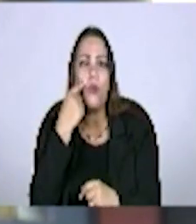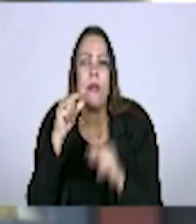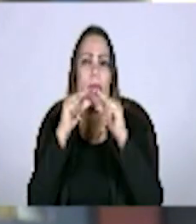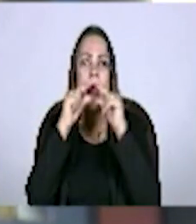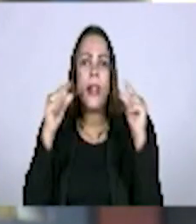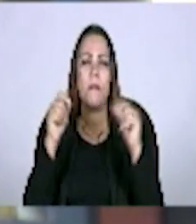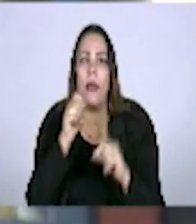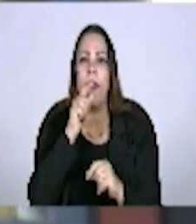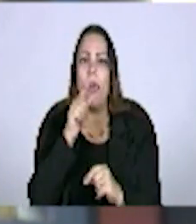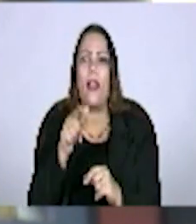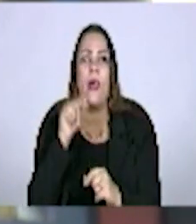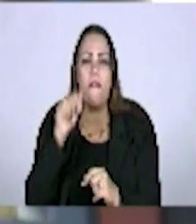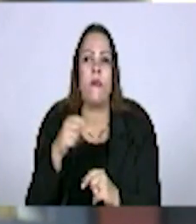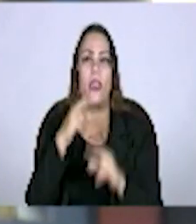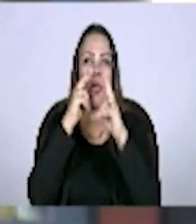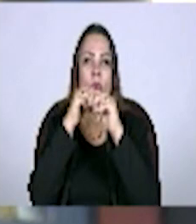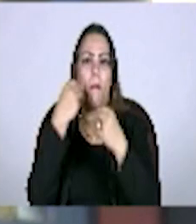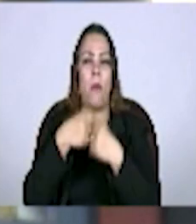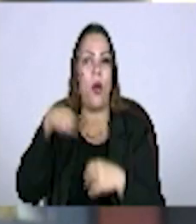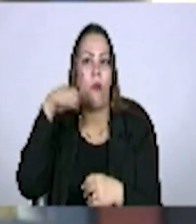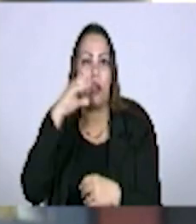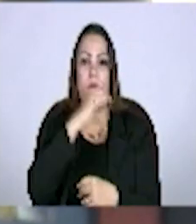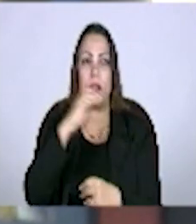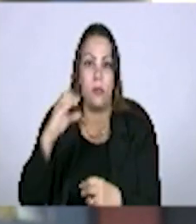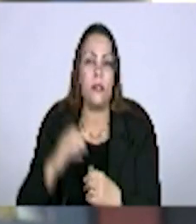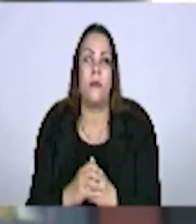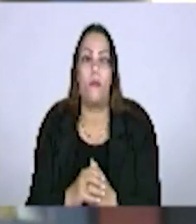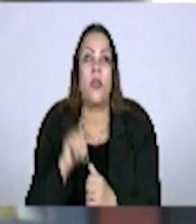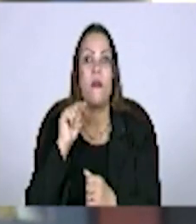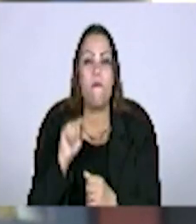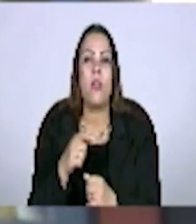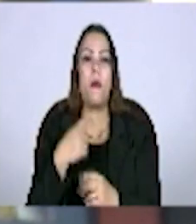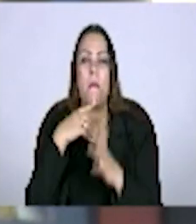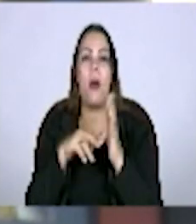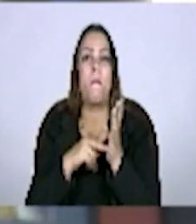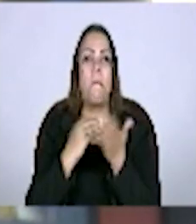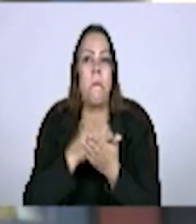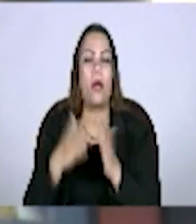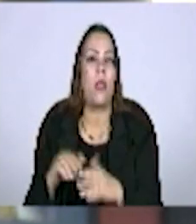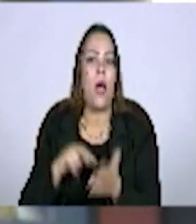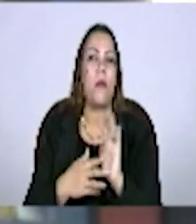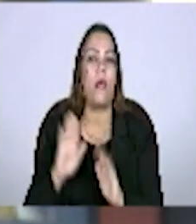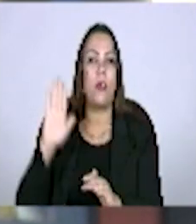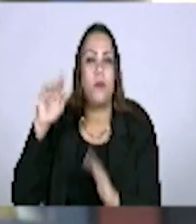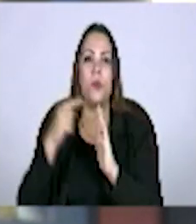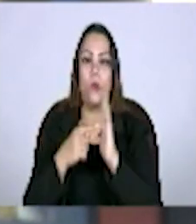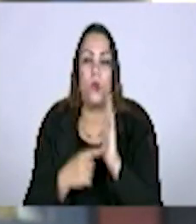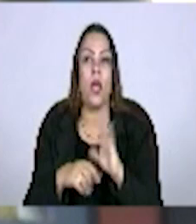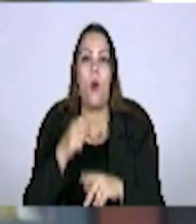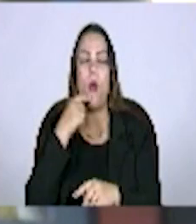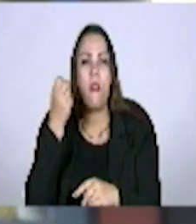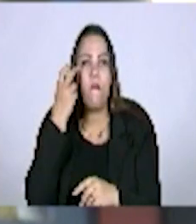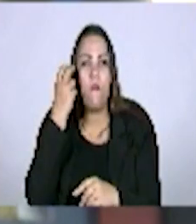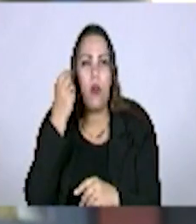ال وردت في خطاب الرئيس عبد الفتاح السيسي في بعد اداء اليمين الدستوريه وقفت